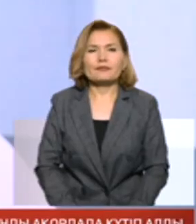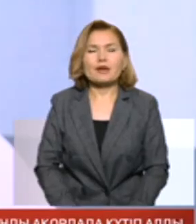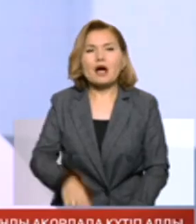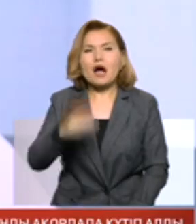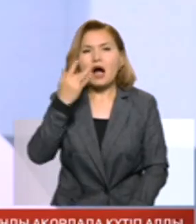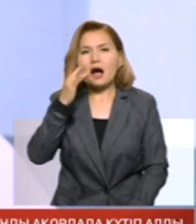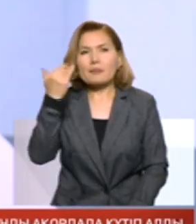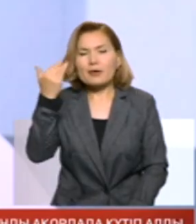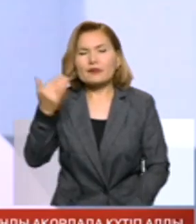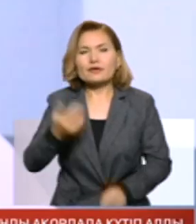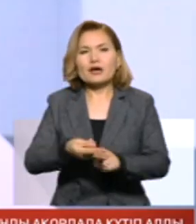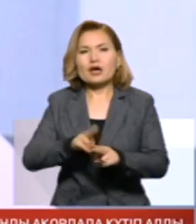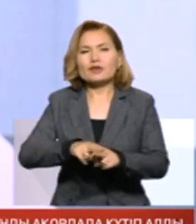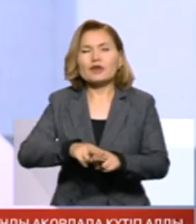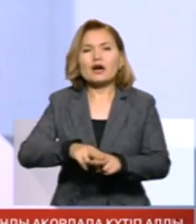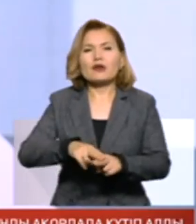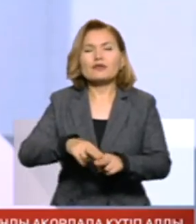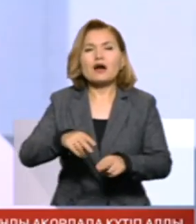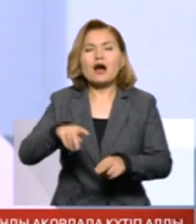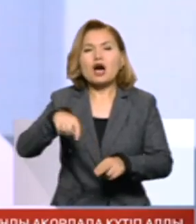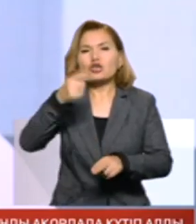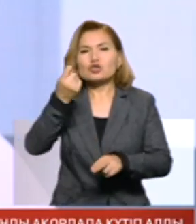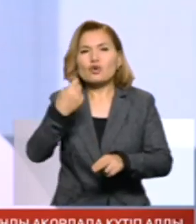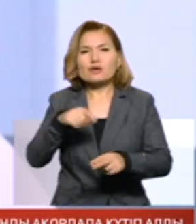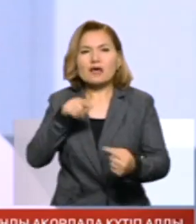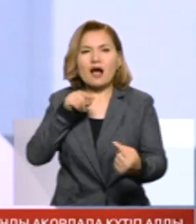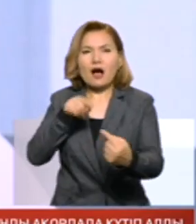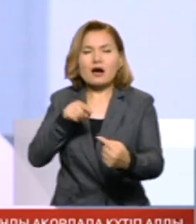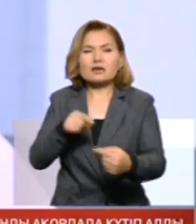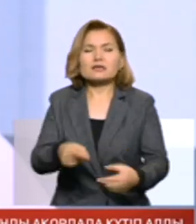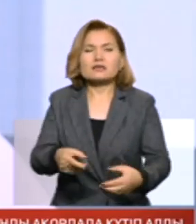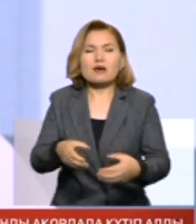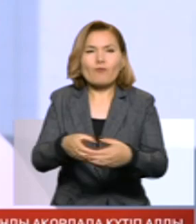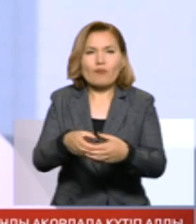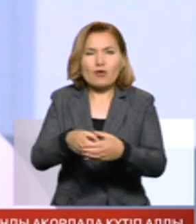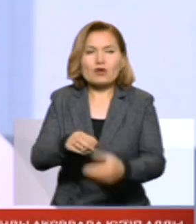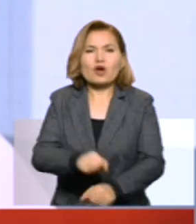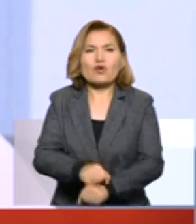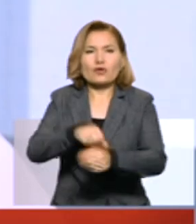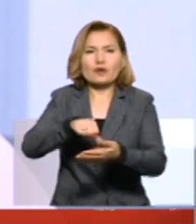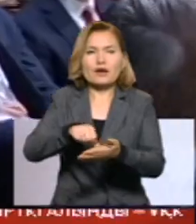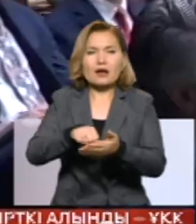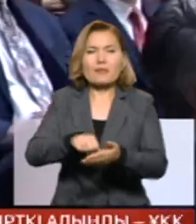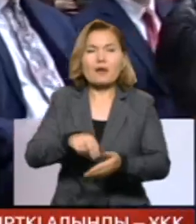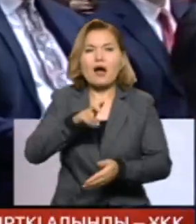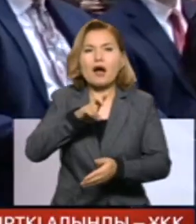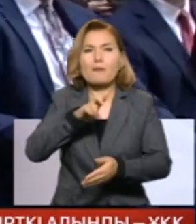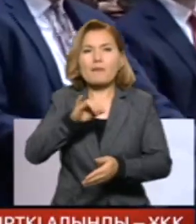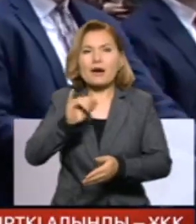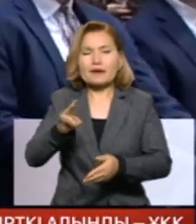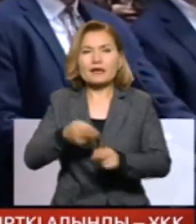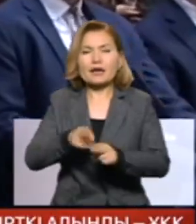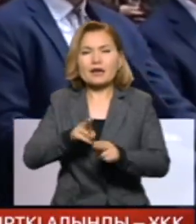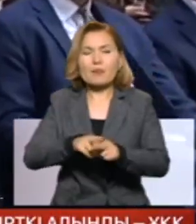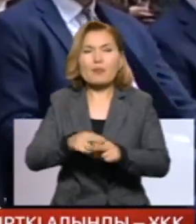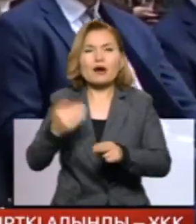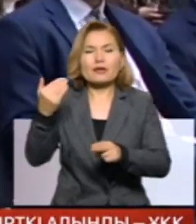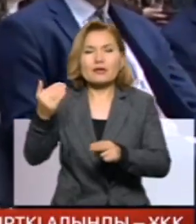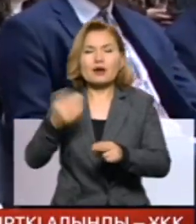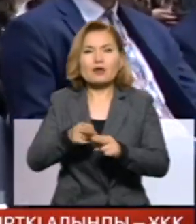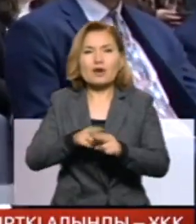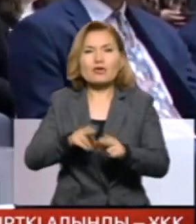Ал АКШ конгрессінде соғысқа қарсы шыққан топ шеру өткізді. Отырыста президент Байденнің кеңесшілері заң шығарушыларды